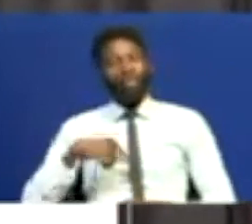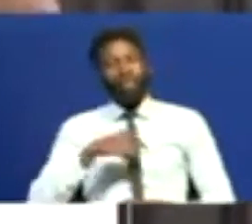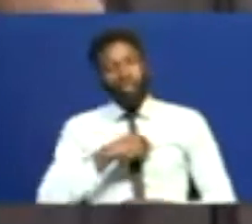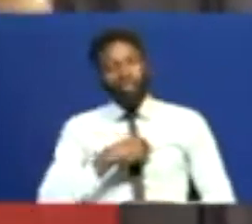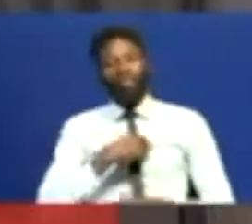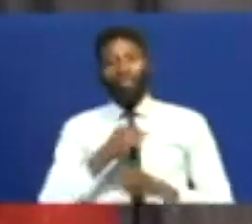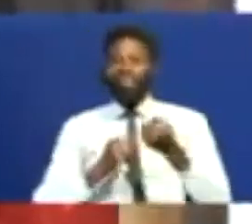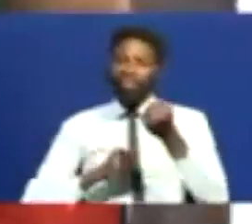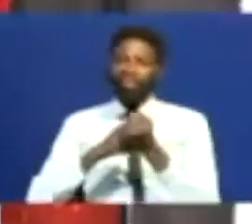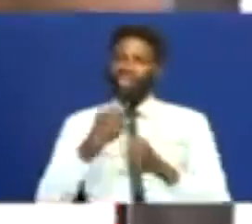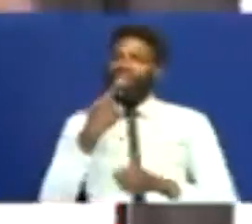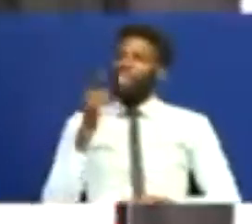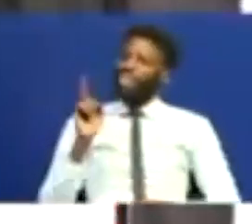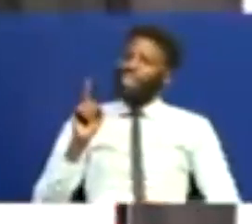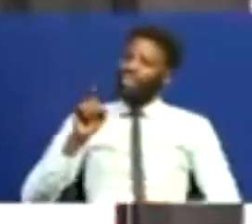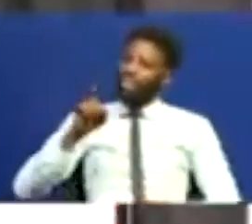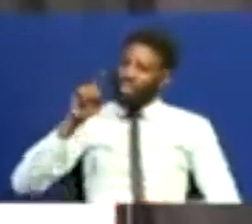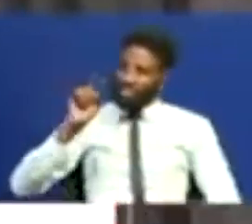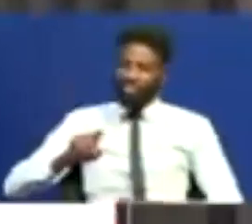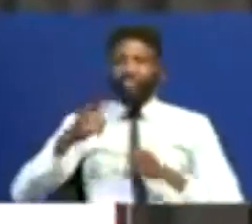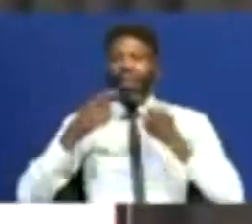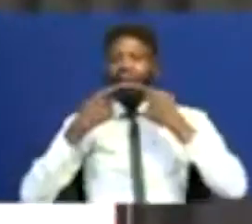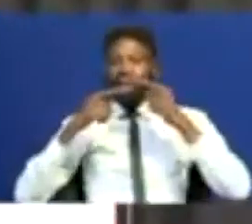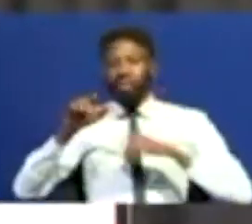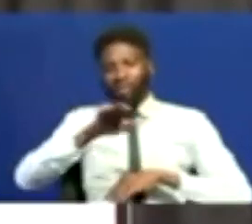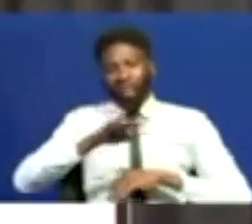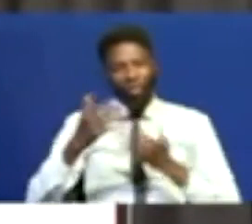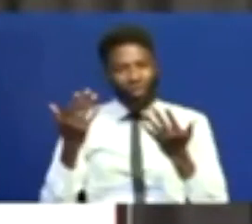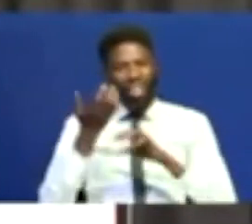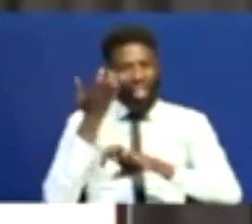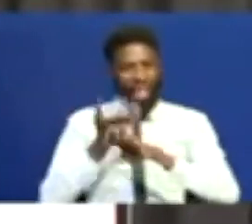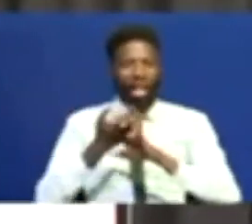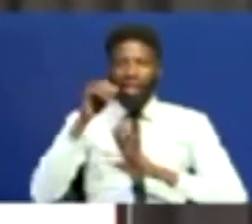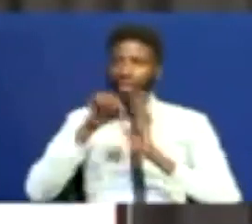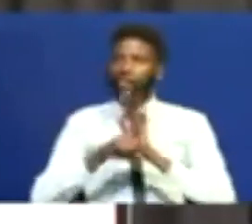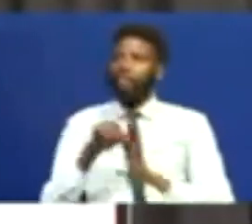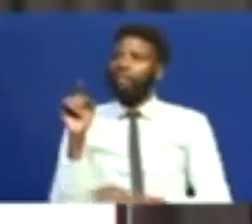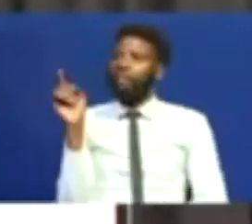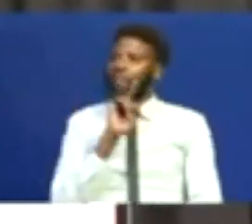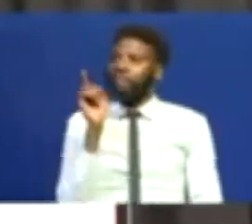say Nairobi must be declared as a hardship area.